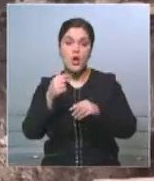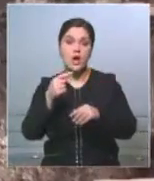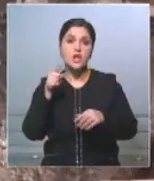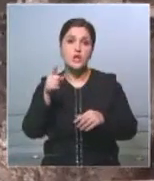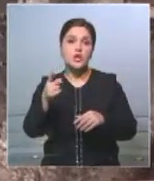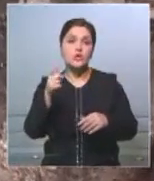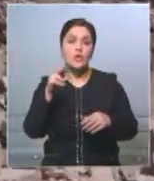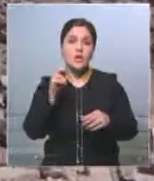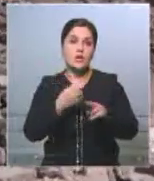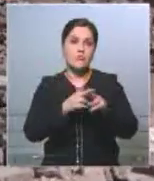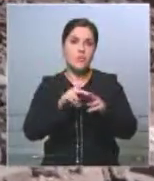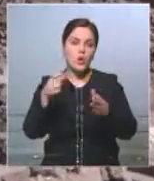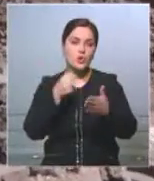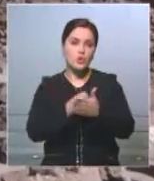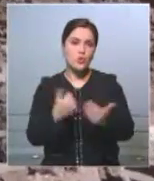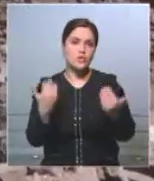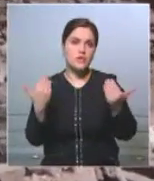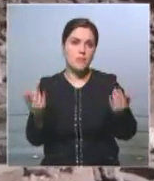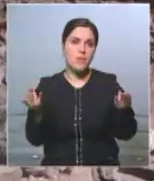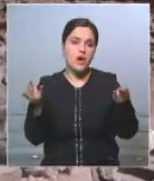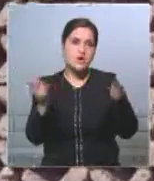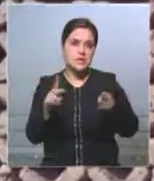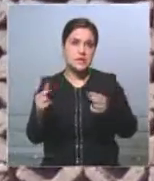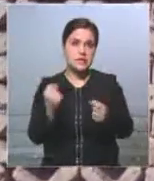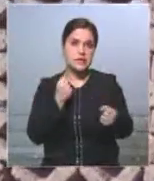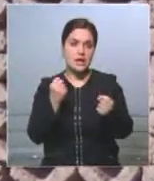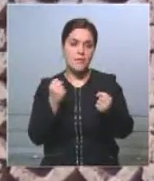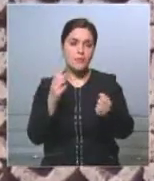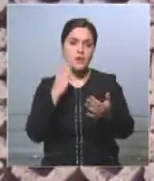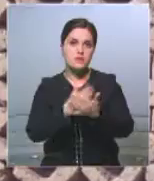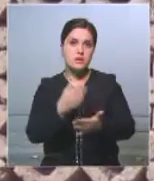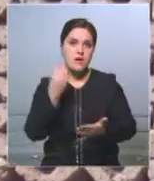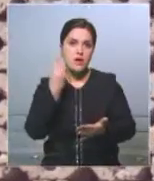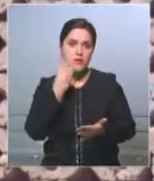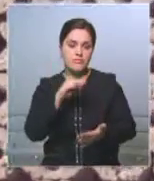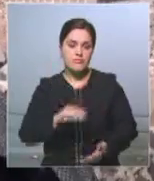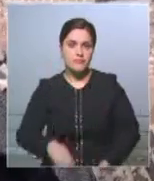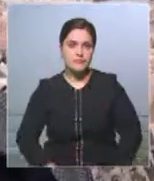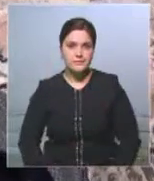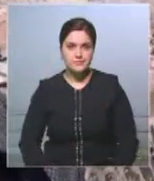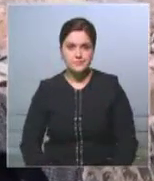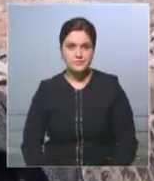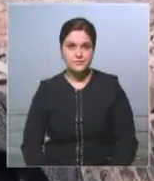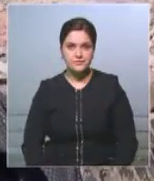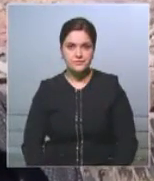эти дома и сооружения до сих пор остаются вполне крепкими и даже эксплуатируются.